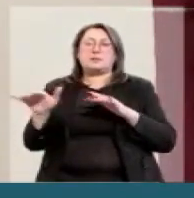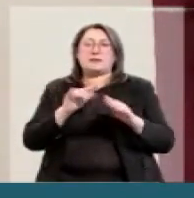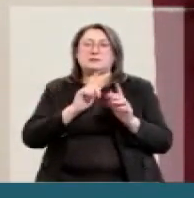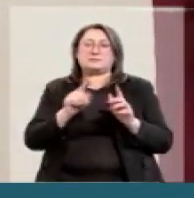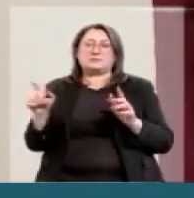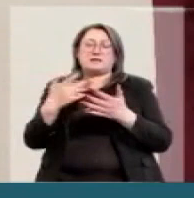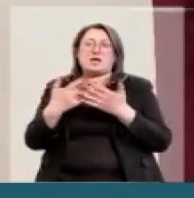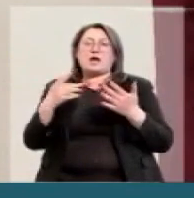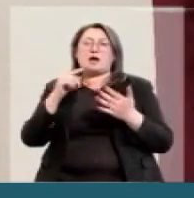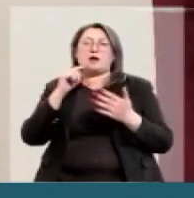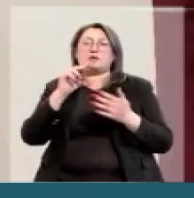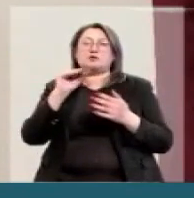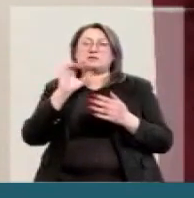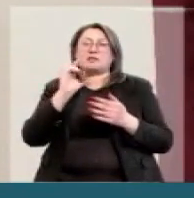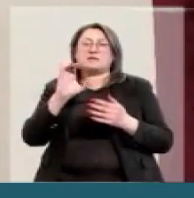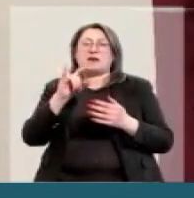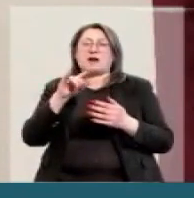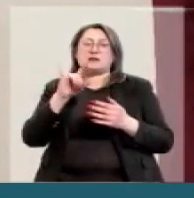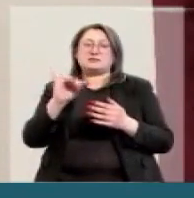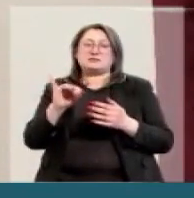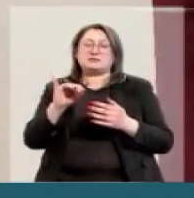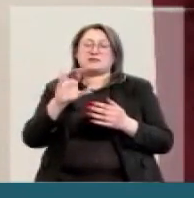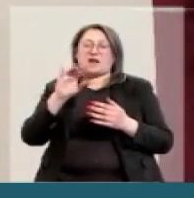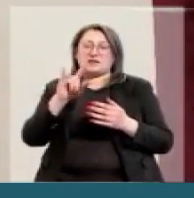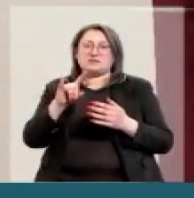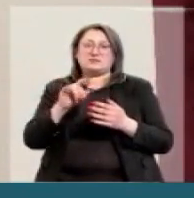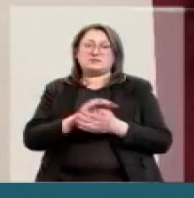на коммерческой основе в Жастар-Сарае. Это